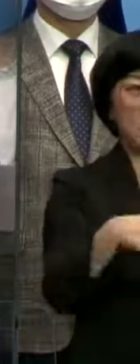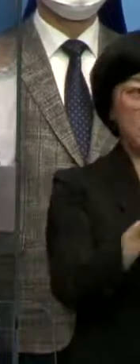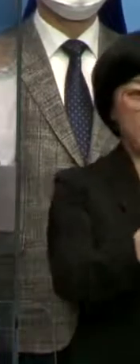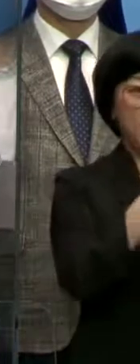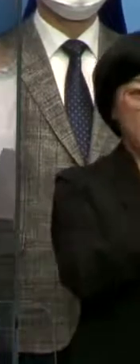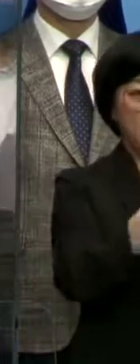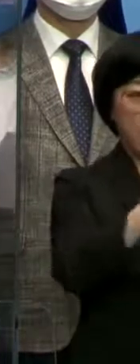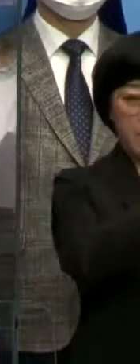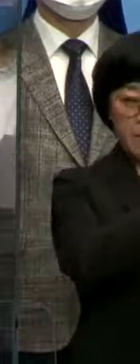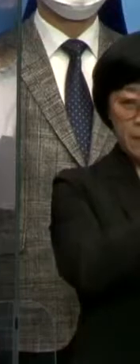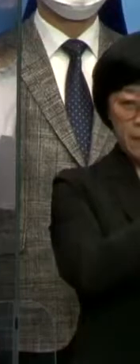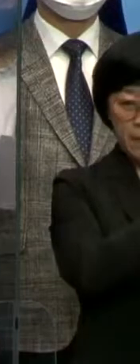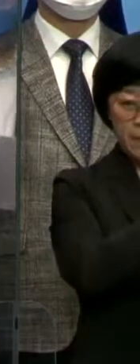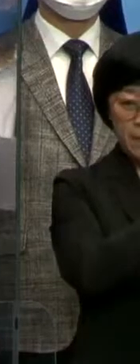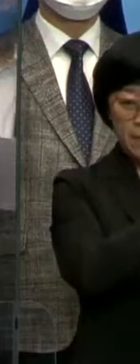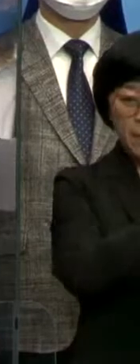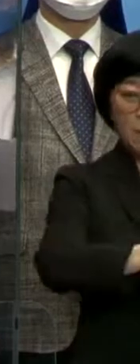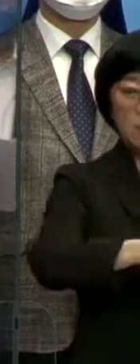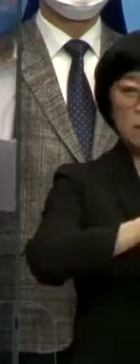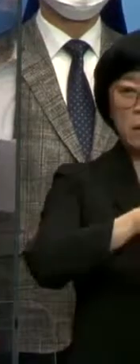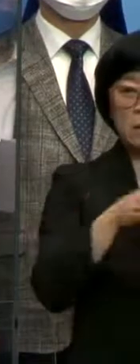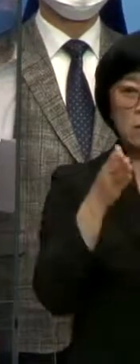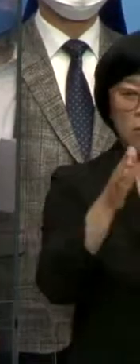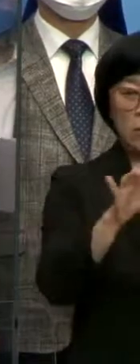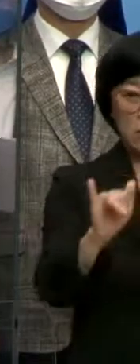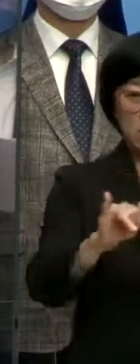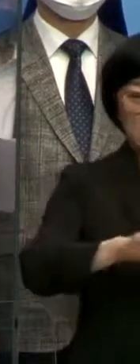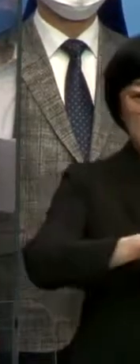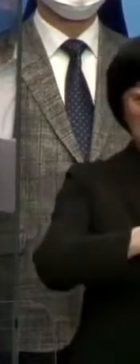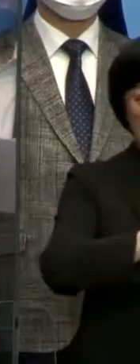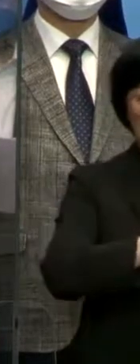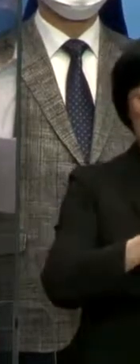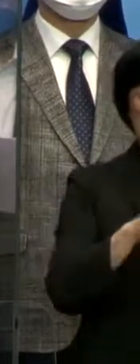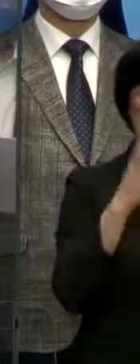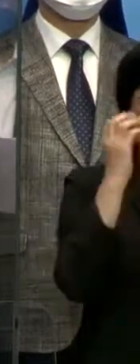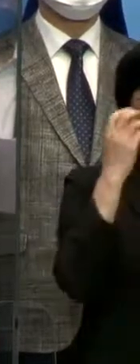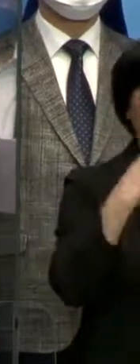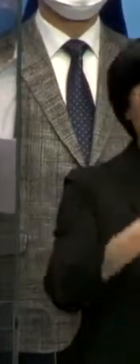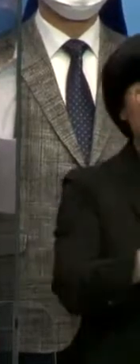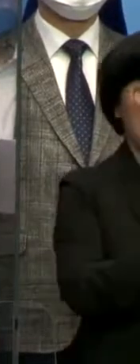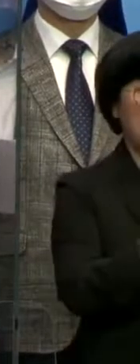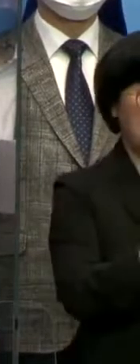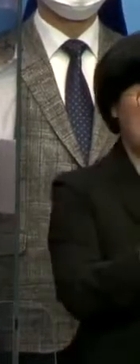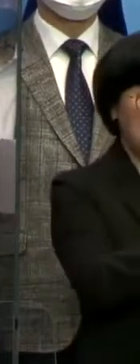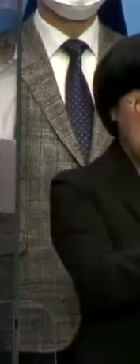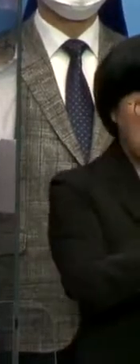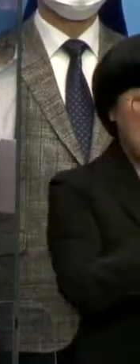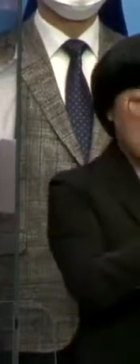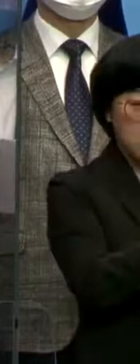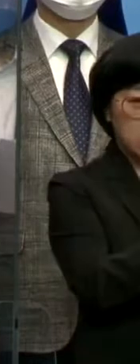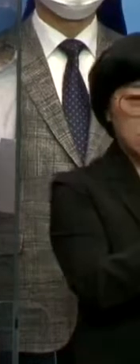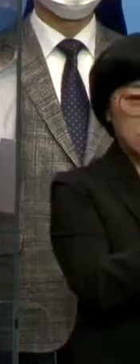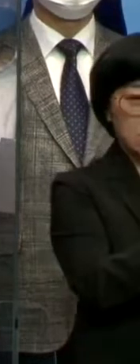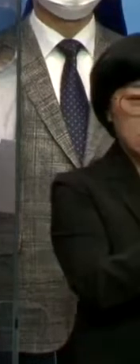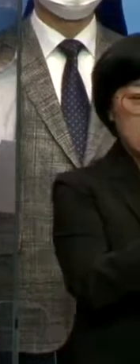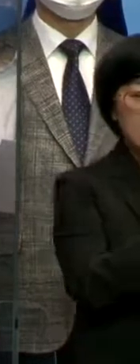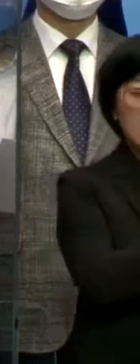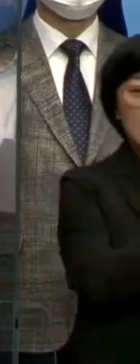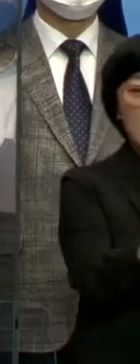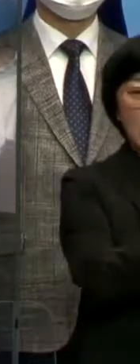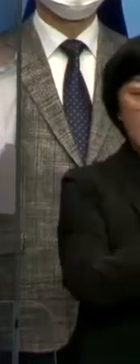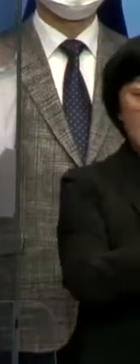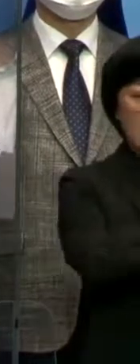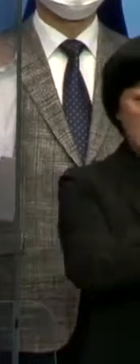법안입니다. 또한 다른 전문 직종과 달리 유독 의료인에게 대단히 관대하게 적용되는